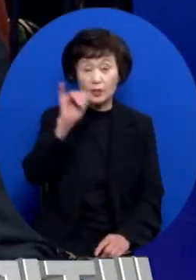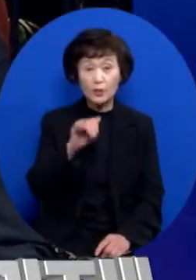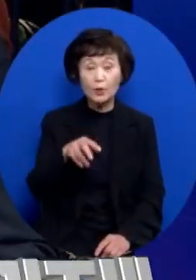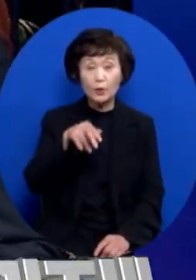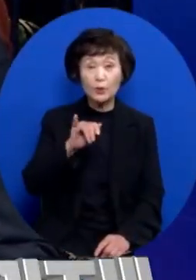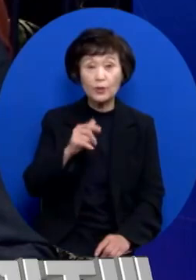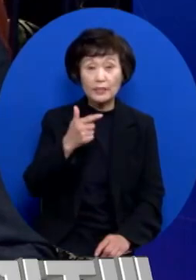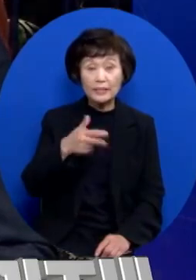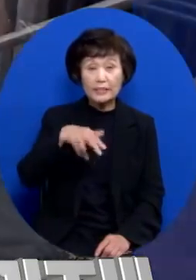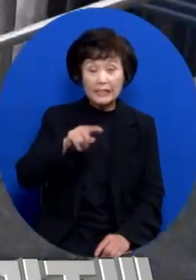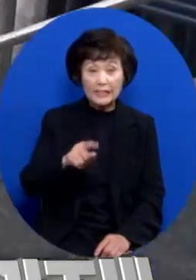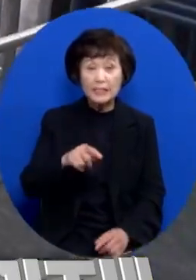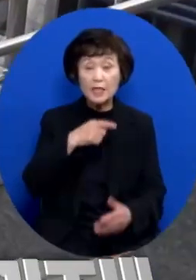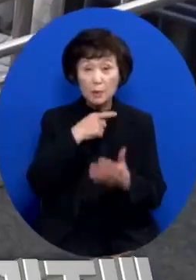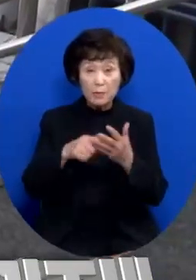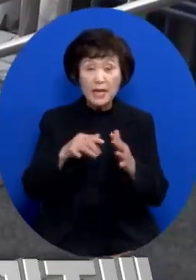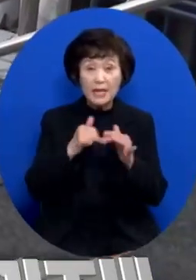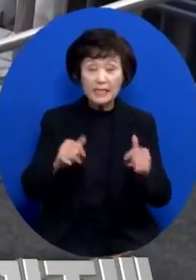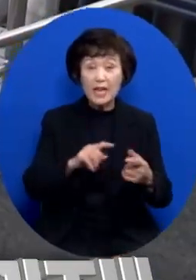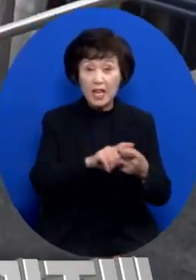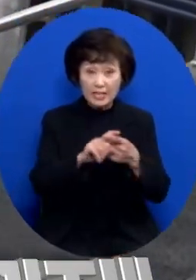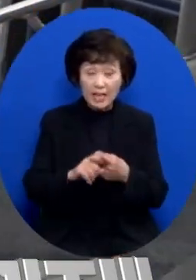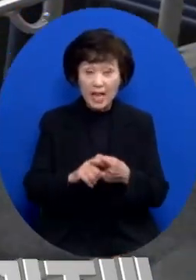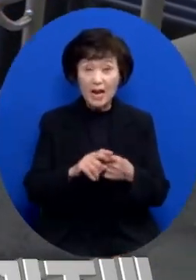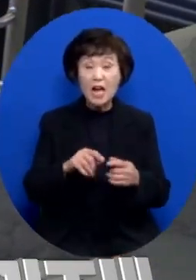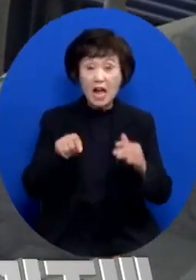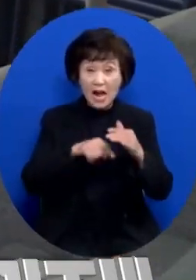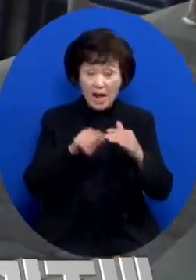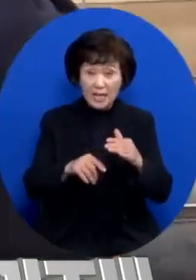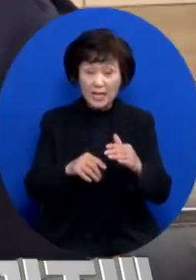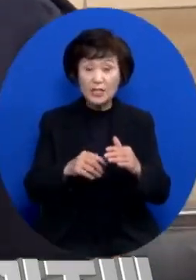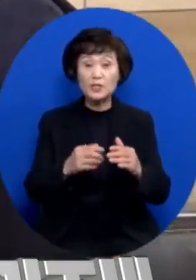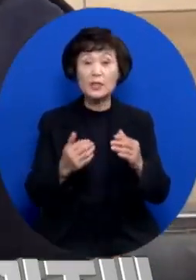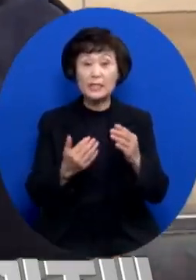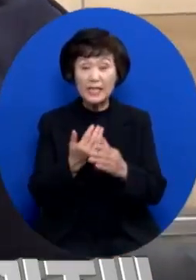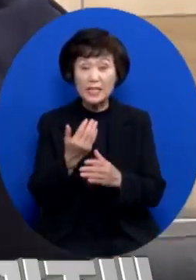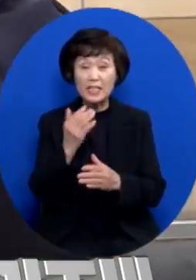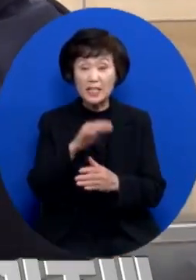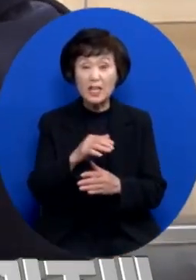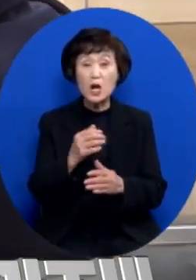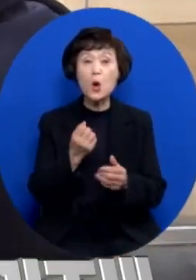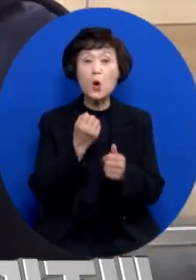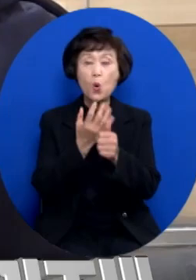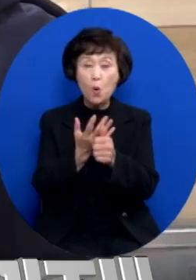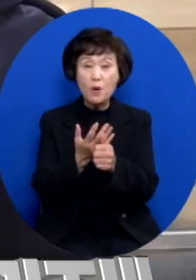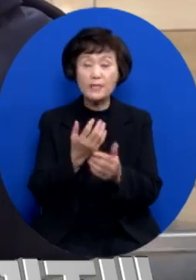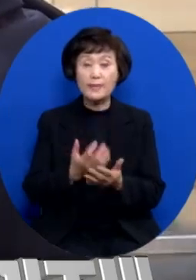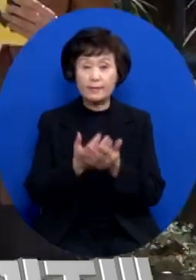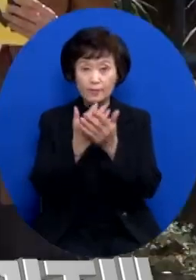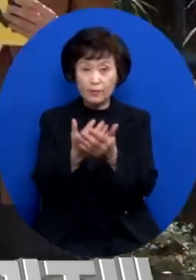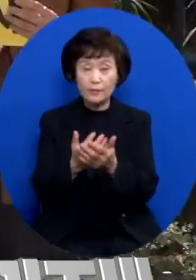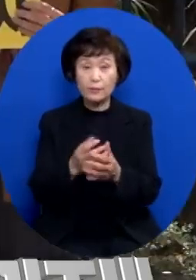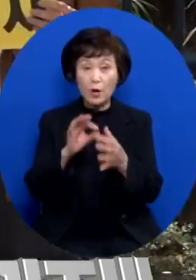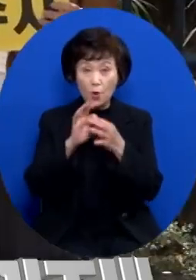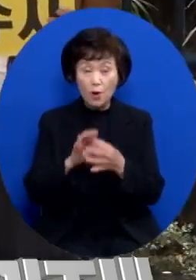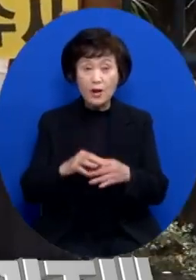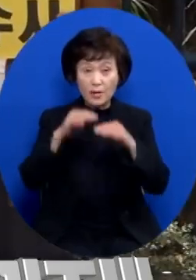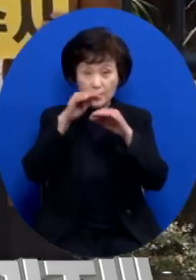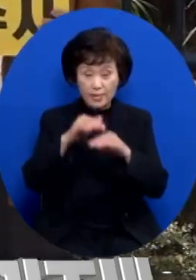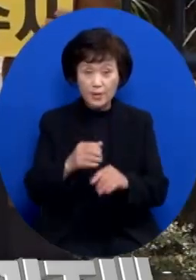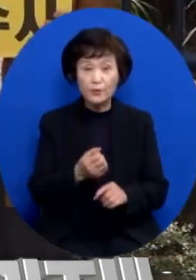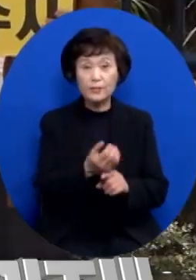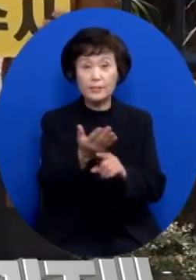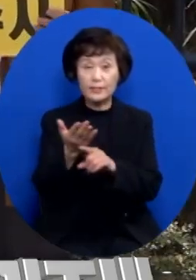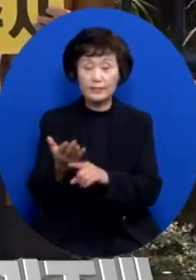전국 신천지 피해자 연대가 신천지 내부에서 벌어진 성폭력 사건에 대한 강제 수사를 요청하는 고발장을 제출했습니다.